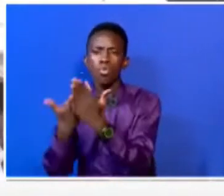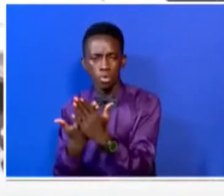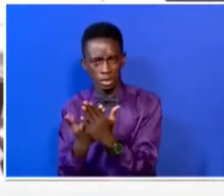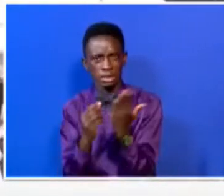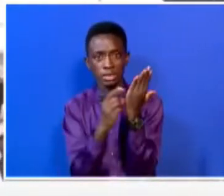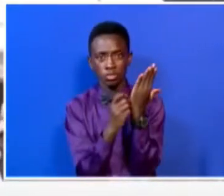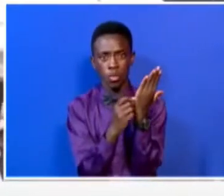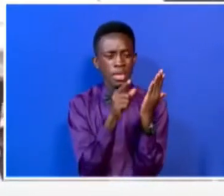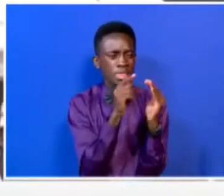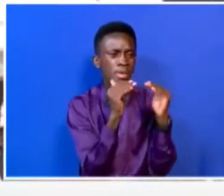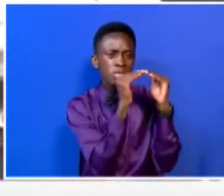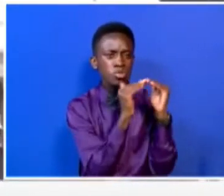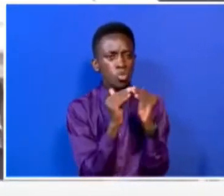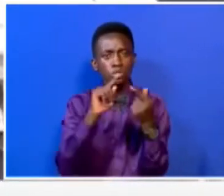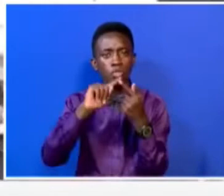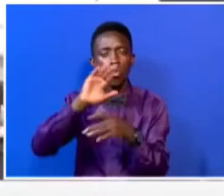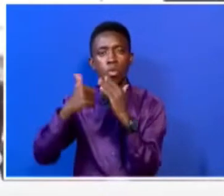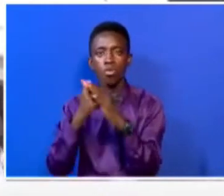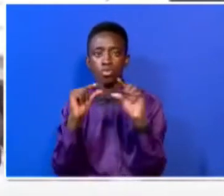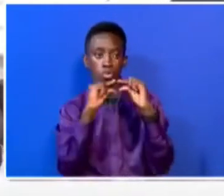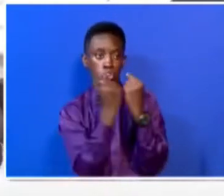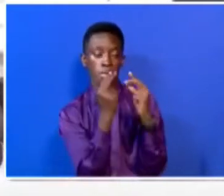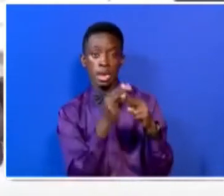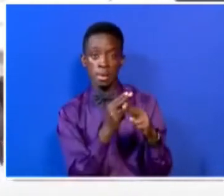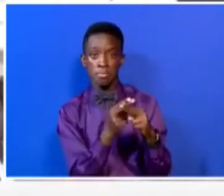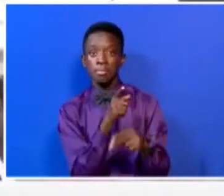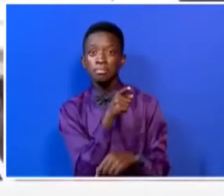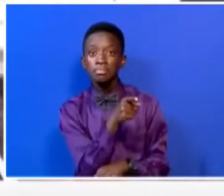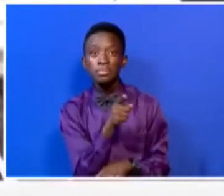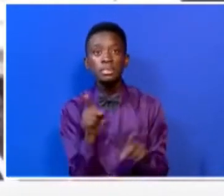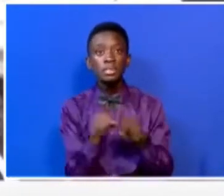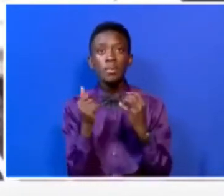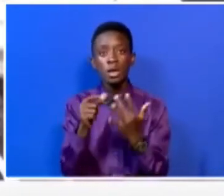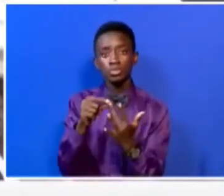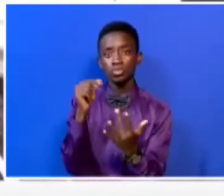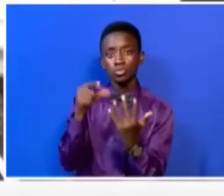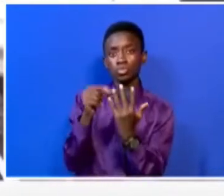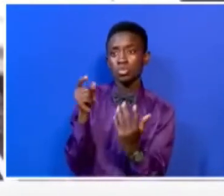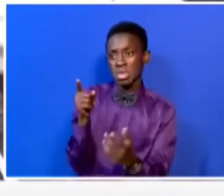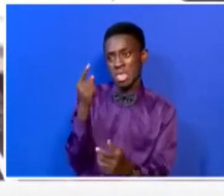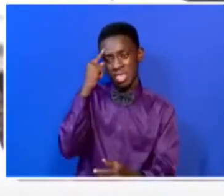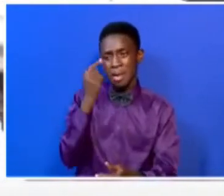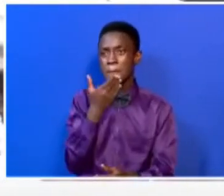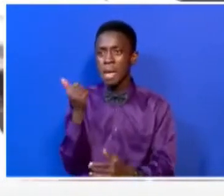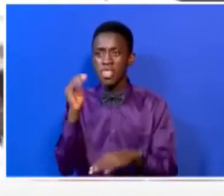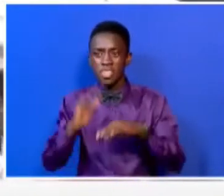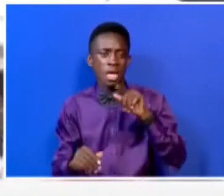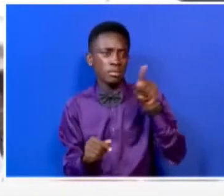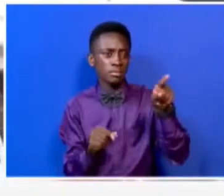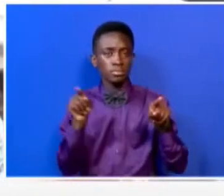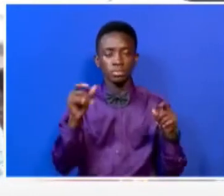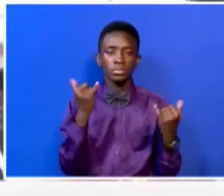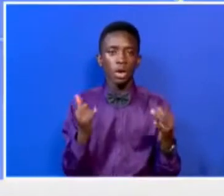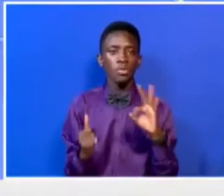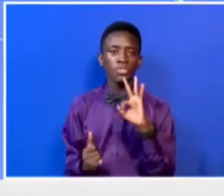ilikuwa imeelezwa kwamba tunachagua huyu kwa sababu ndiye mzuri kushinda huyu, sasa watatu wamekuja.